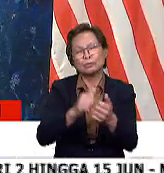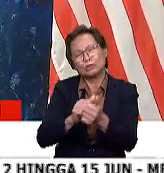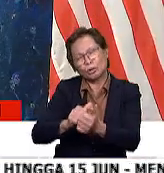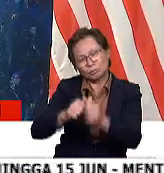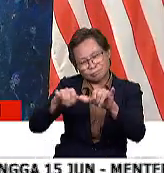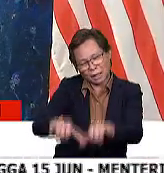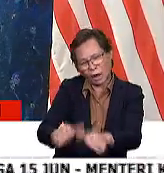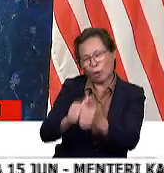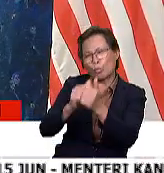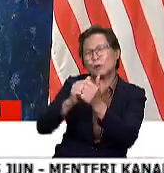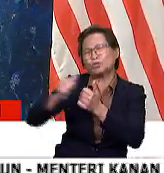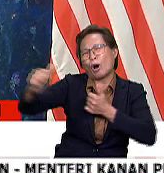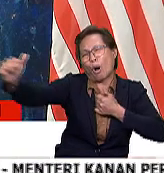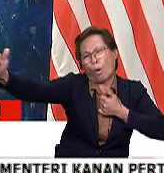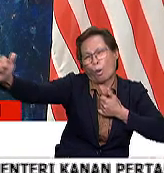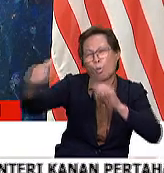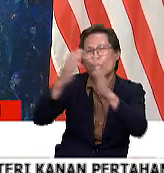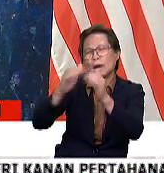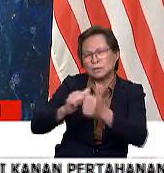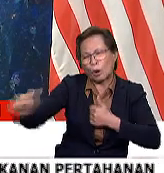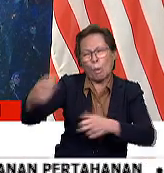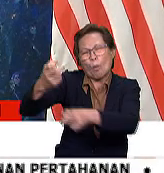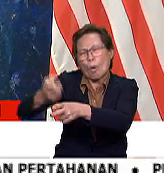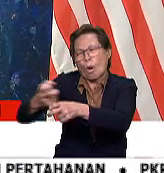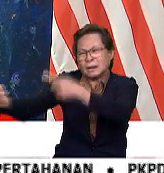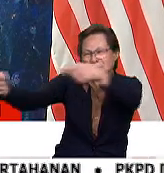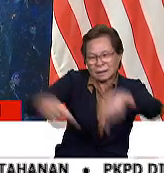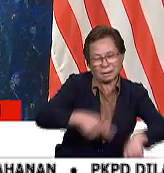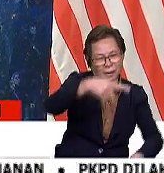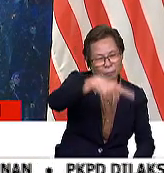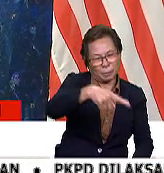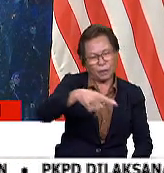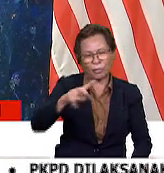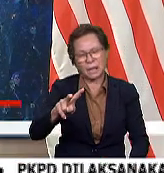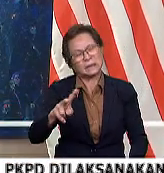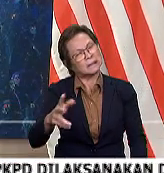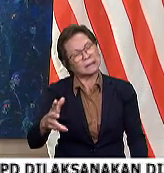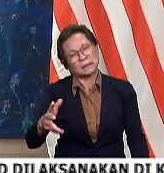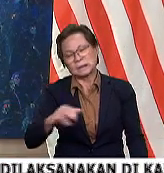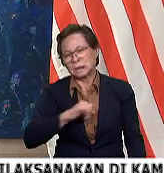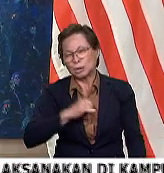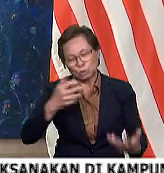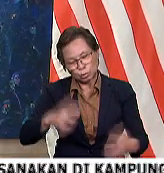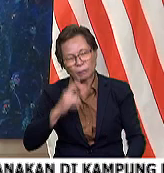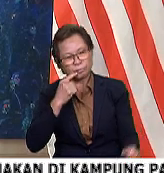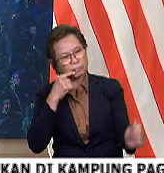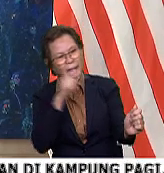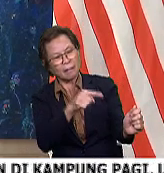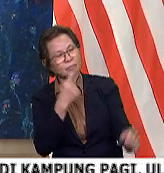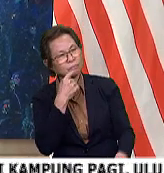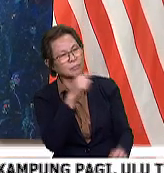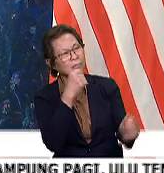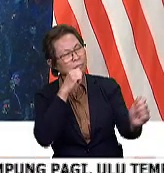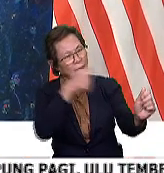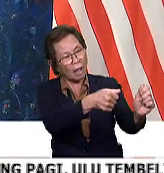yang mengalami kesukaran untuk HB ke Hai tahun itu saya telah mengarahkan supaya